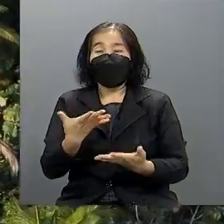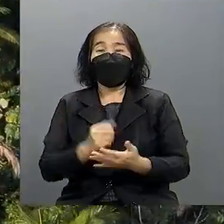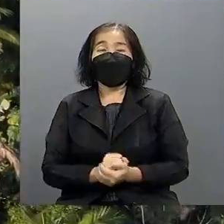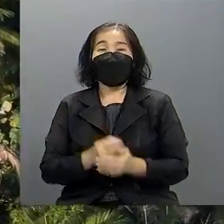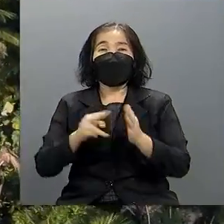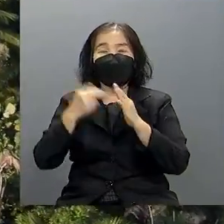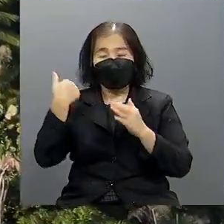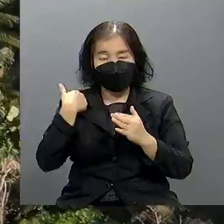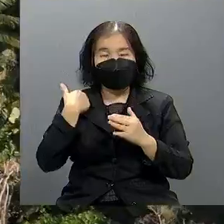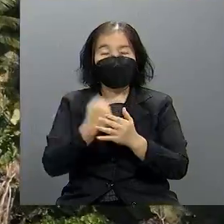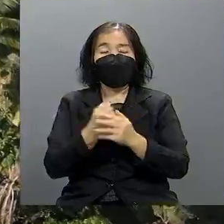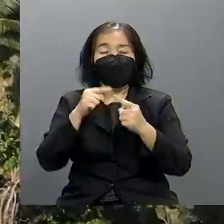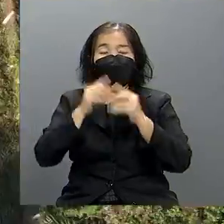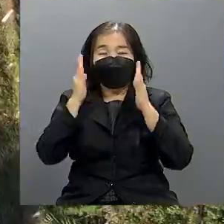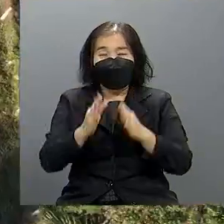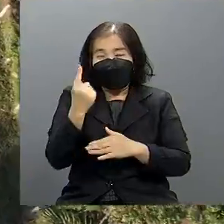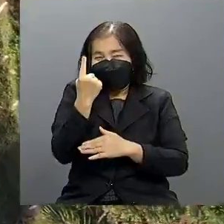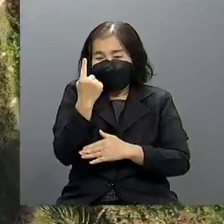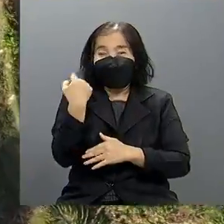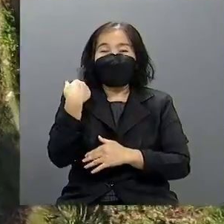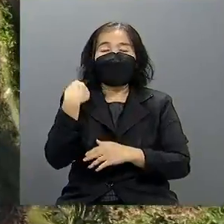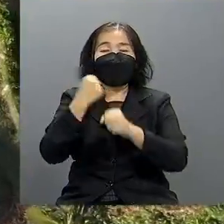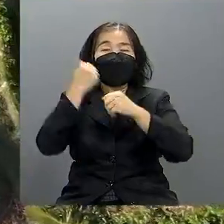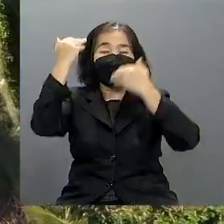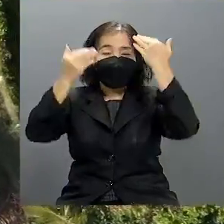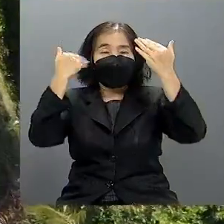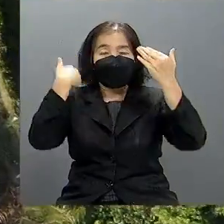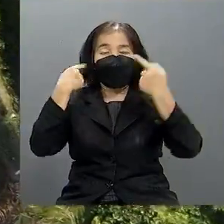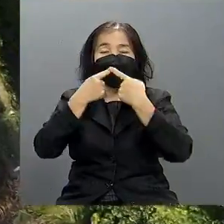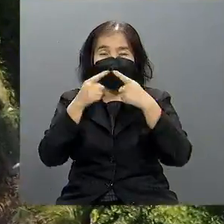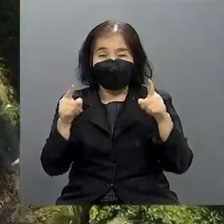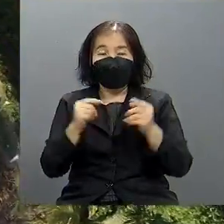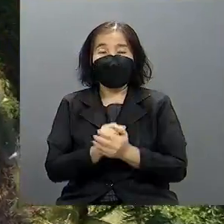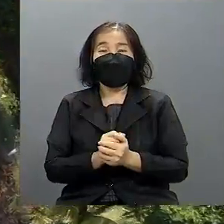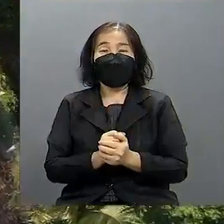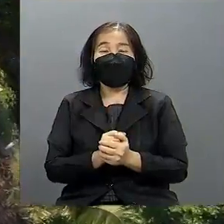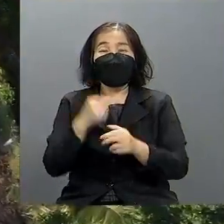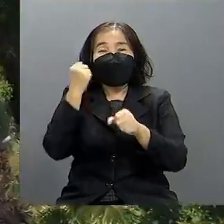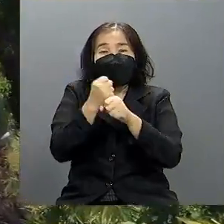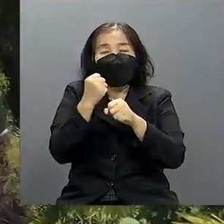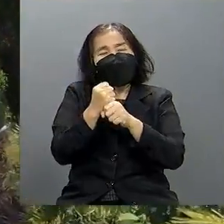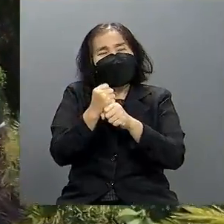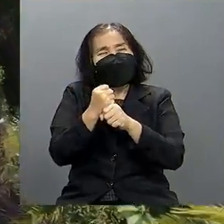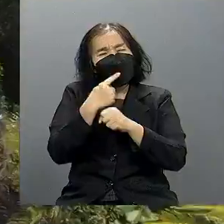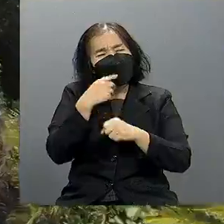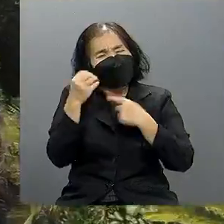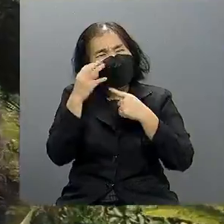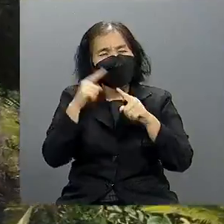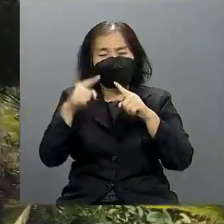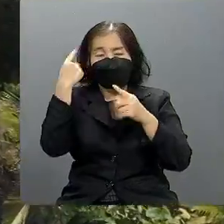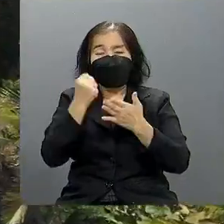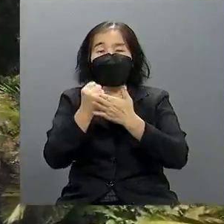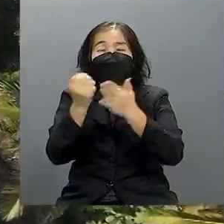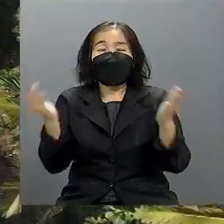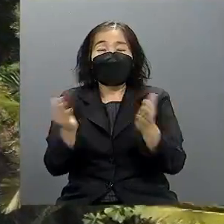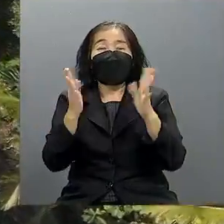ตรกรกลุ่มหนึ่งที่ทำกิจกรรมอยู่ละแต่ว่าเนื่องจากเขายังไม่มีตัวตนเนาะยังไม่มีใครมาสนับสนุนคราวนี้ทางจังหวัดก็เ